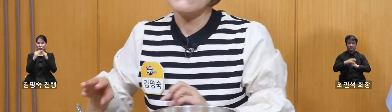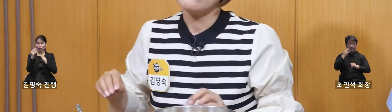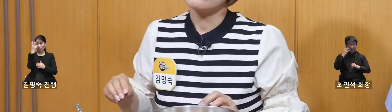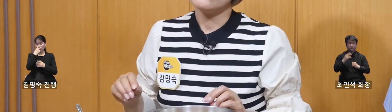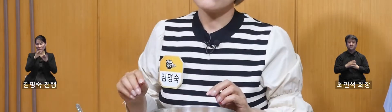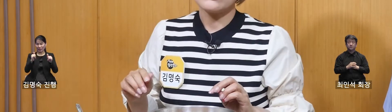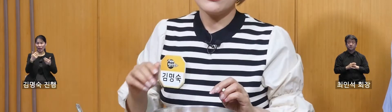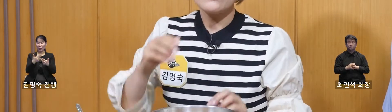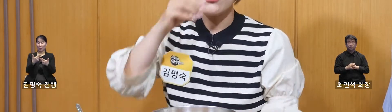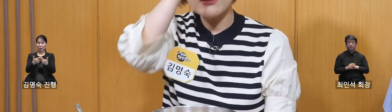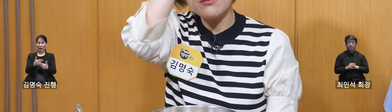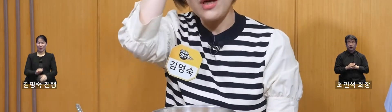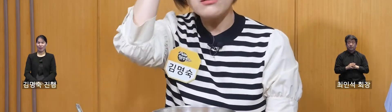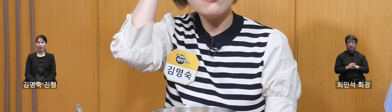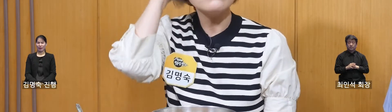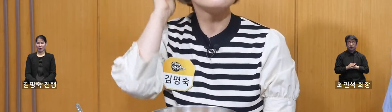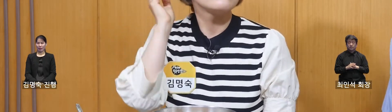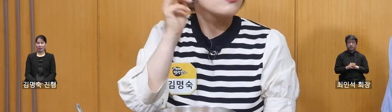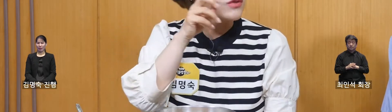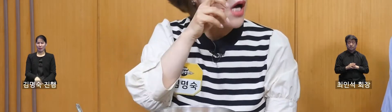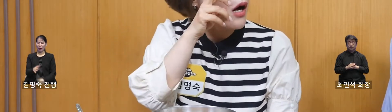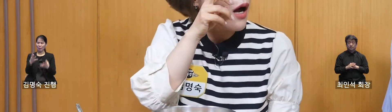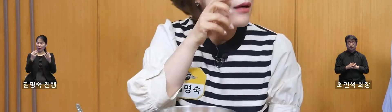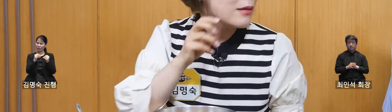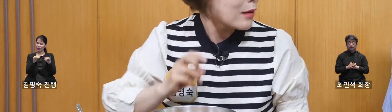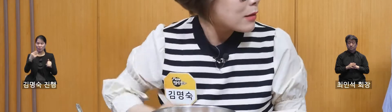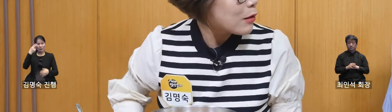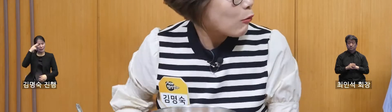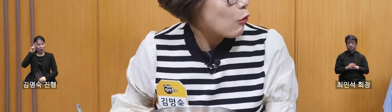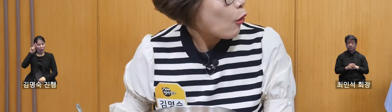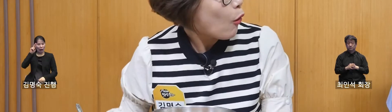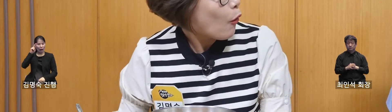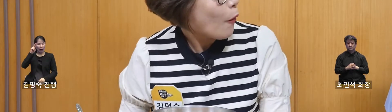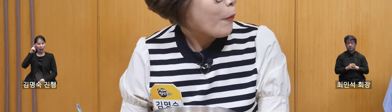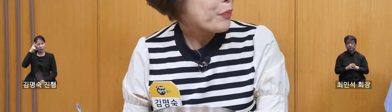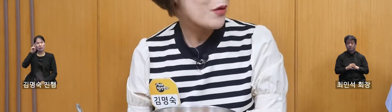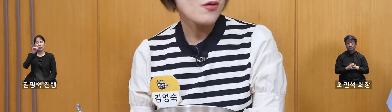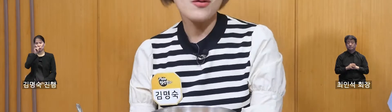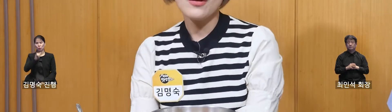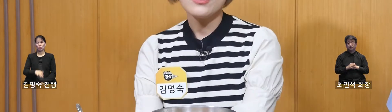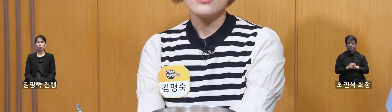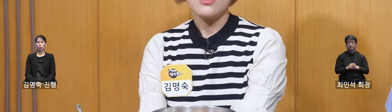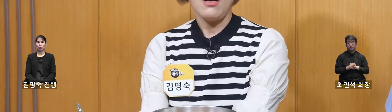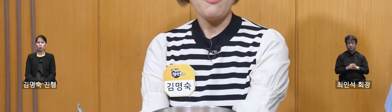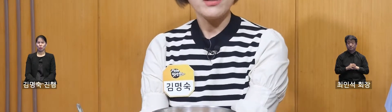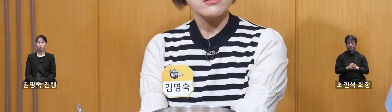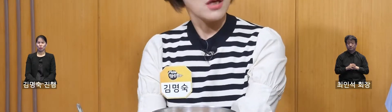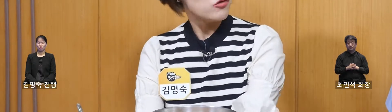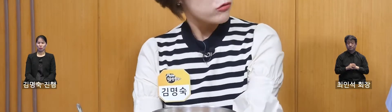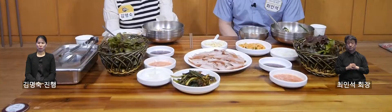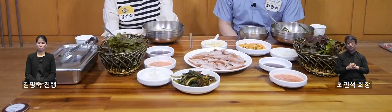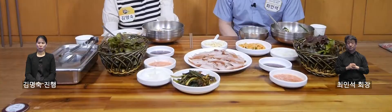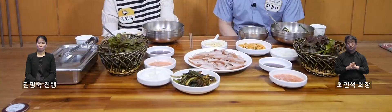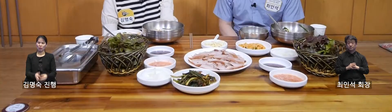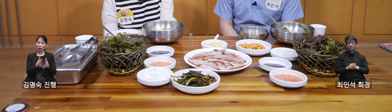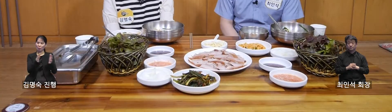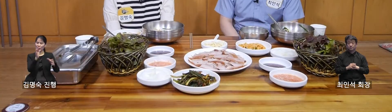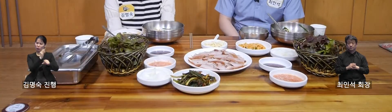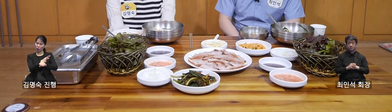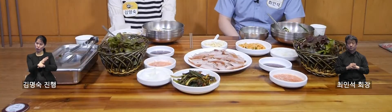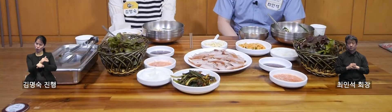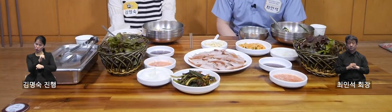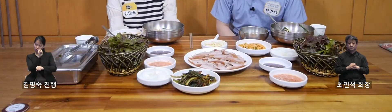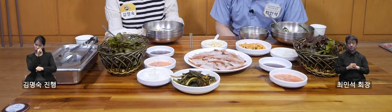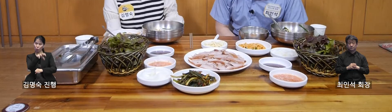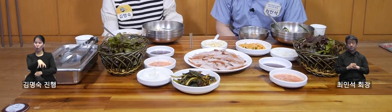네네. 그 개중에는 많은 분들이 좀 착각을 하시더라고요. 네. 아파트 살 수 있는 곳인가? 뭐